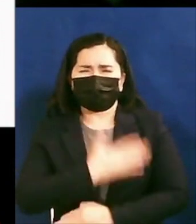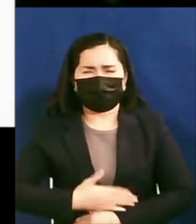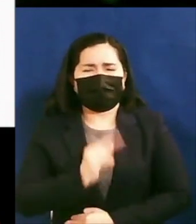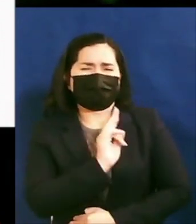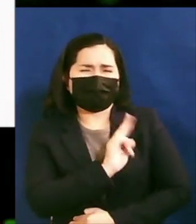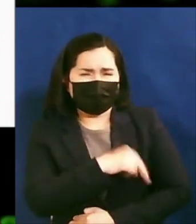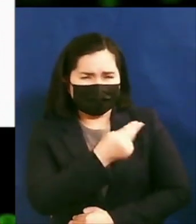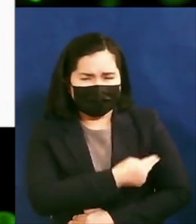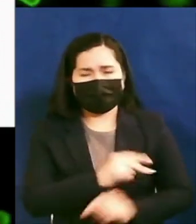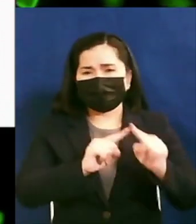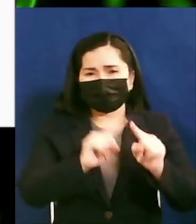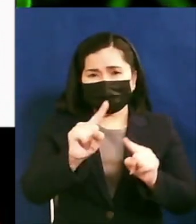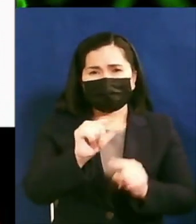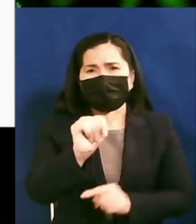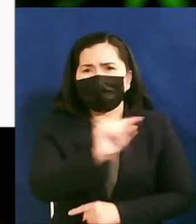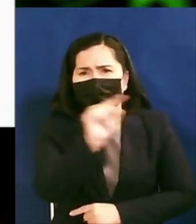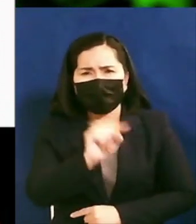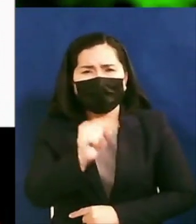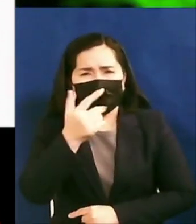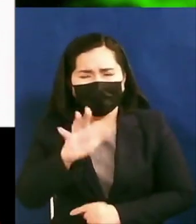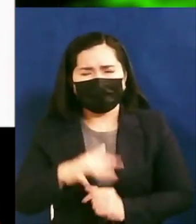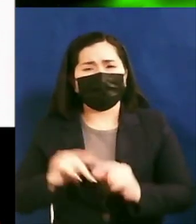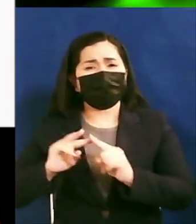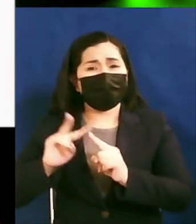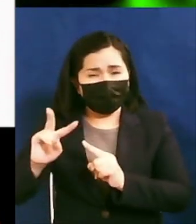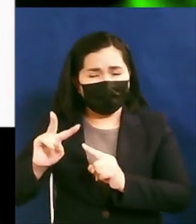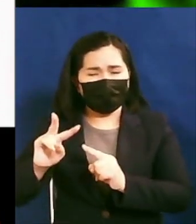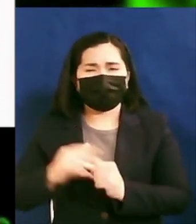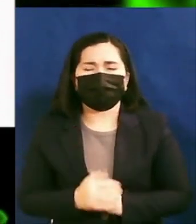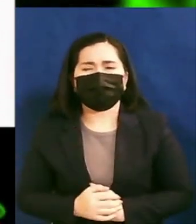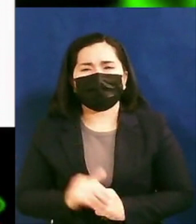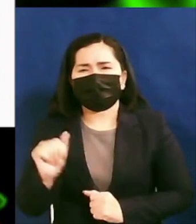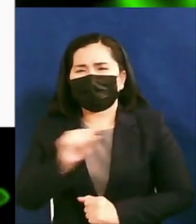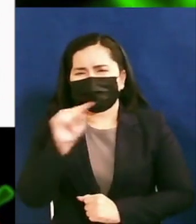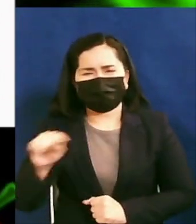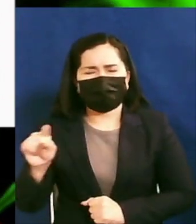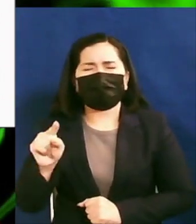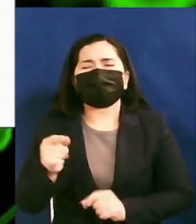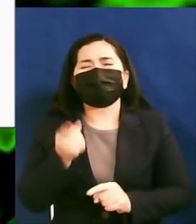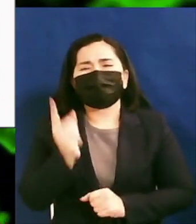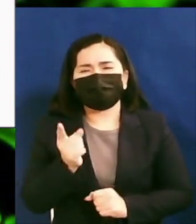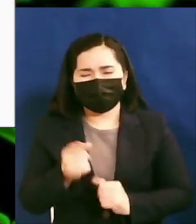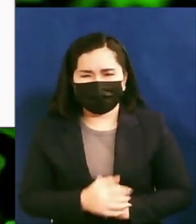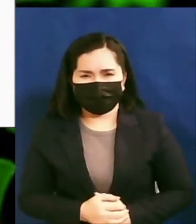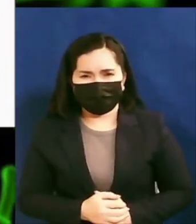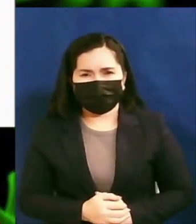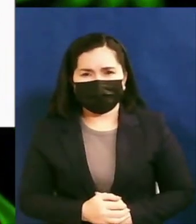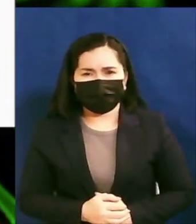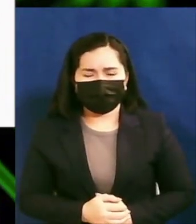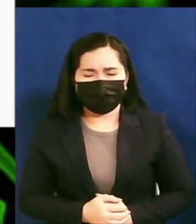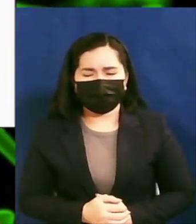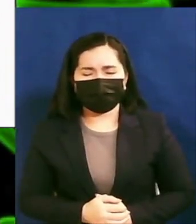หรือว่าเข็มที่1เป็นแอสตราอยู่แล้วนะครับก็จะมีเข็มที่2เป็นแอสตราต่อนะครับก็จะเป็นในกรณีที่2นะ